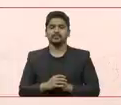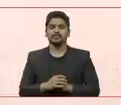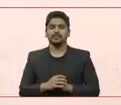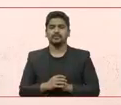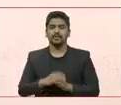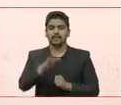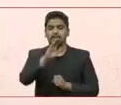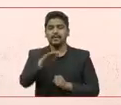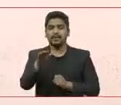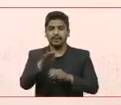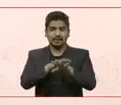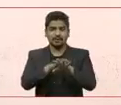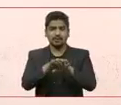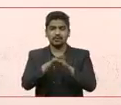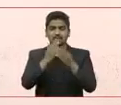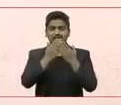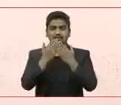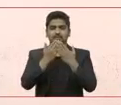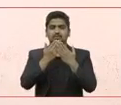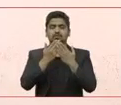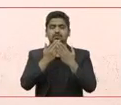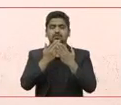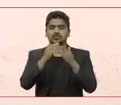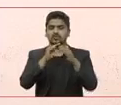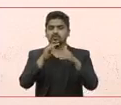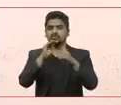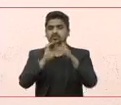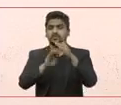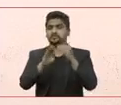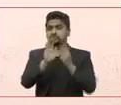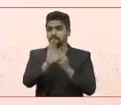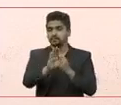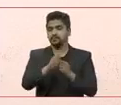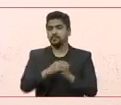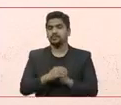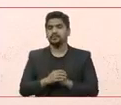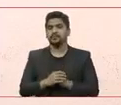अब बालबालिकाको स्कुलहरू चलिरहेको छ।